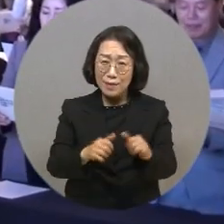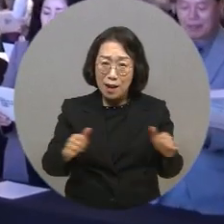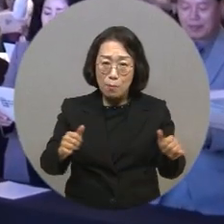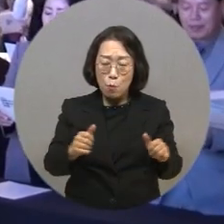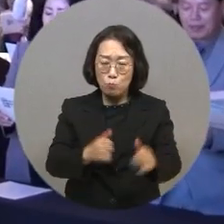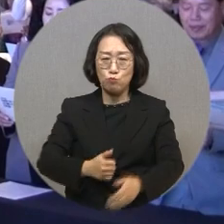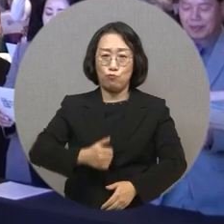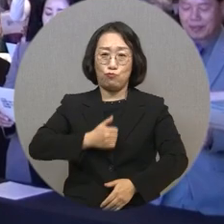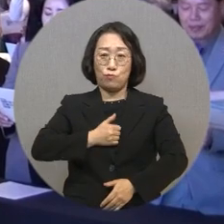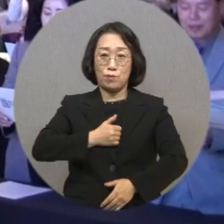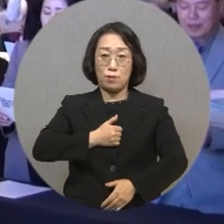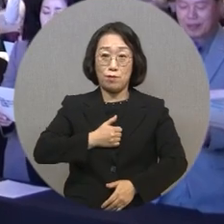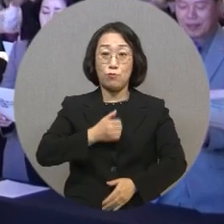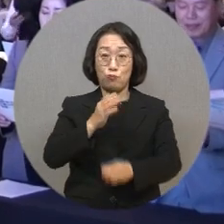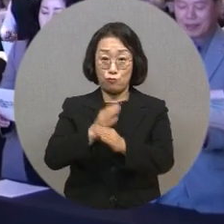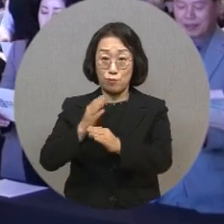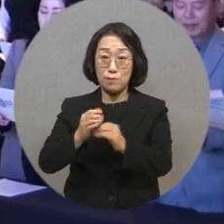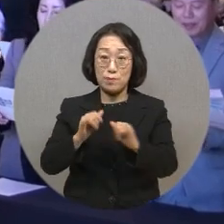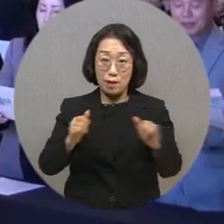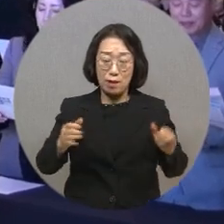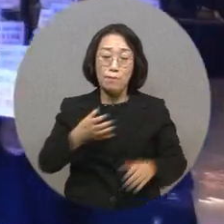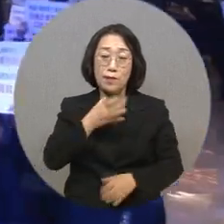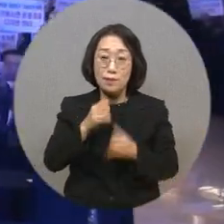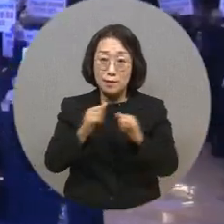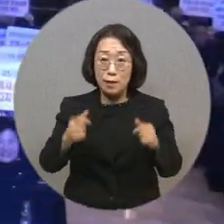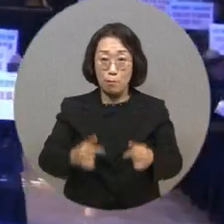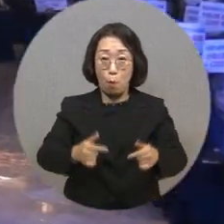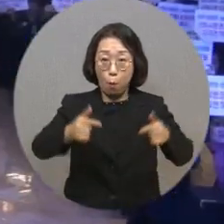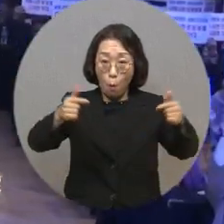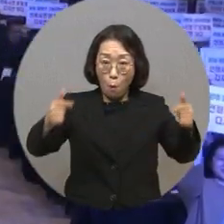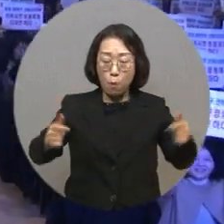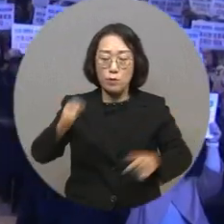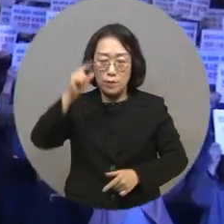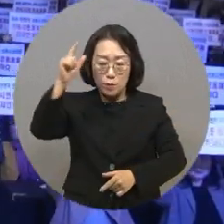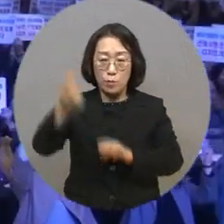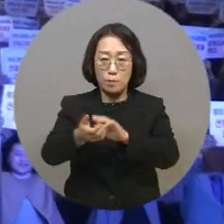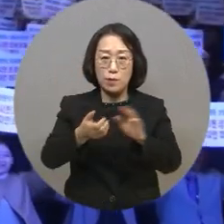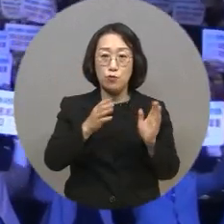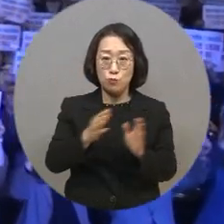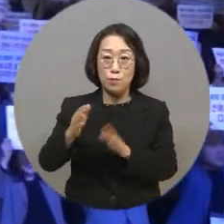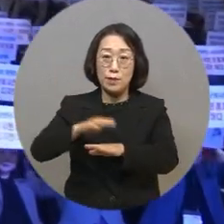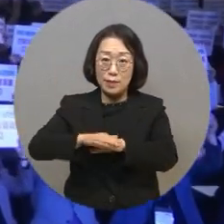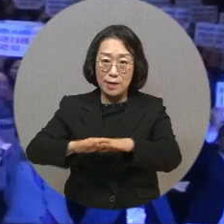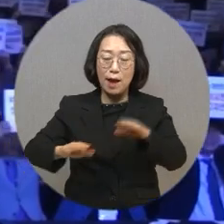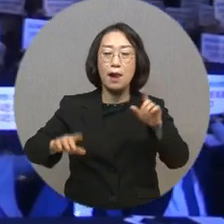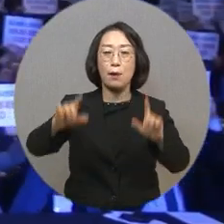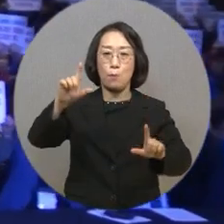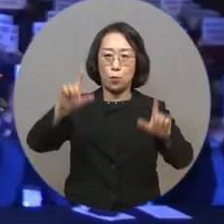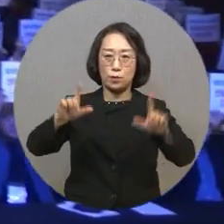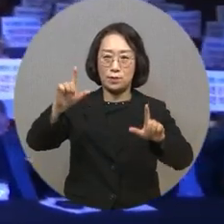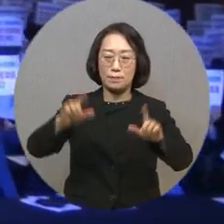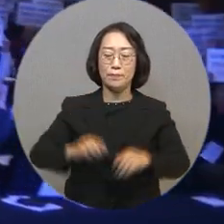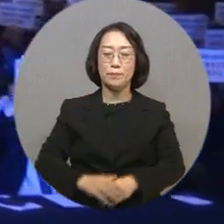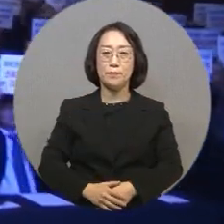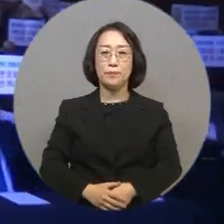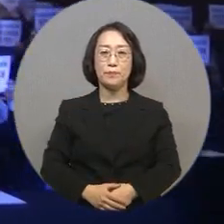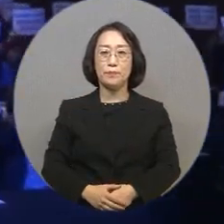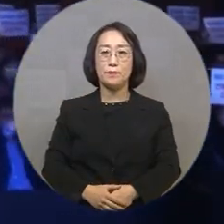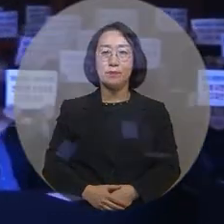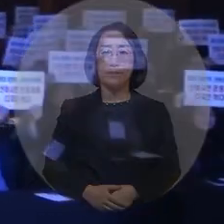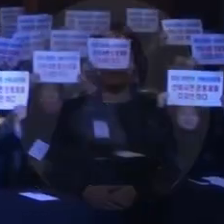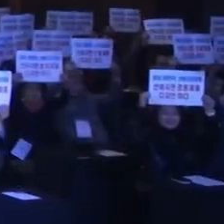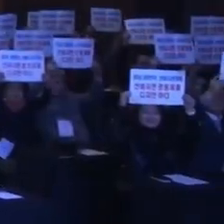돌봄의 주체로서 초고령화 사회를 지혜롭게 준비하는 모습입니다. 복지TV